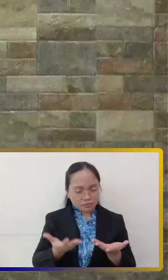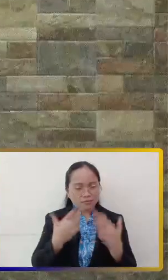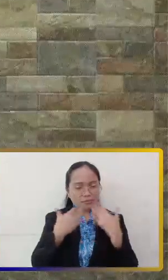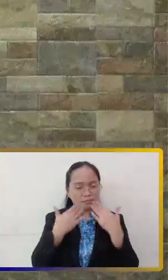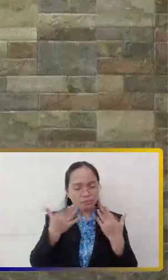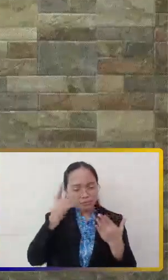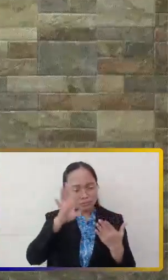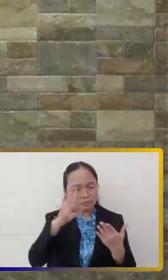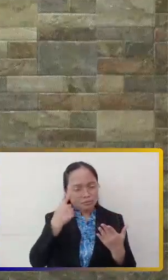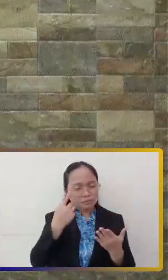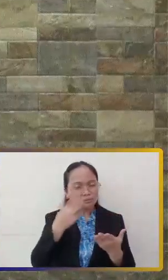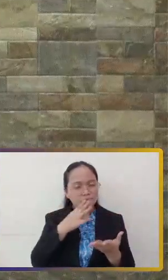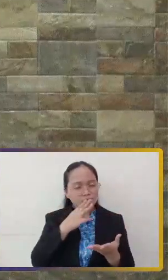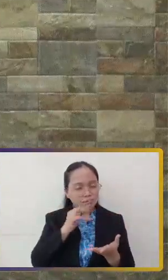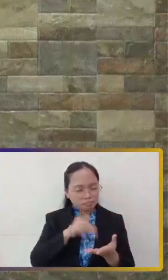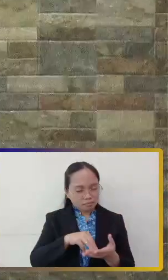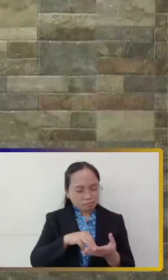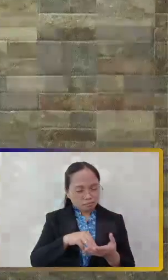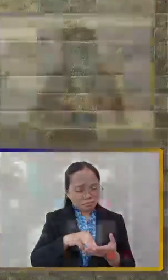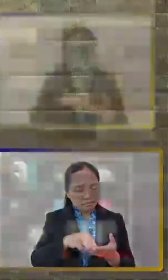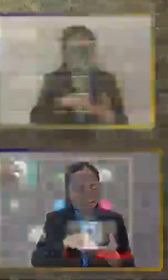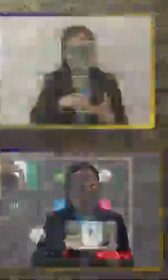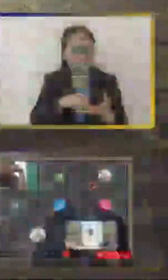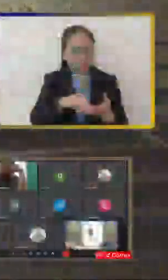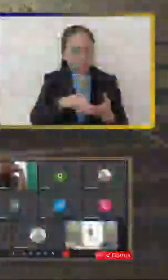Thank you for this message.